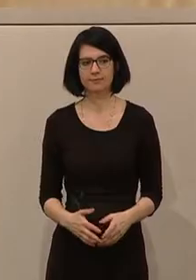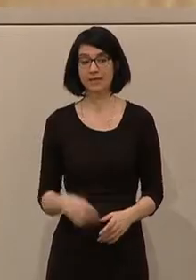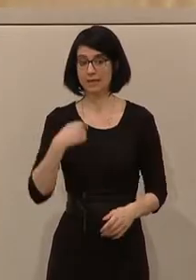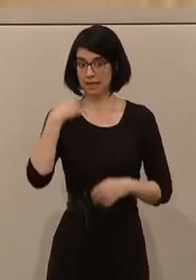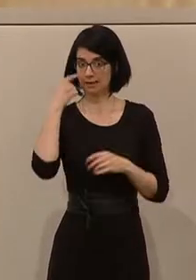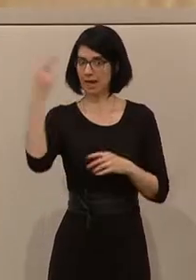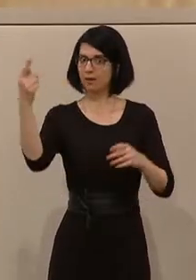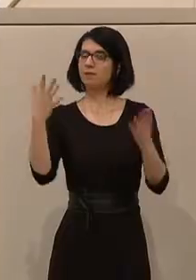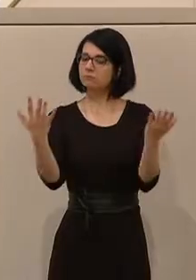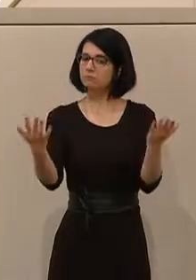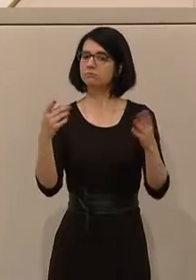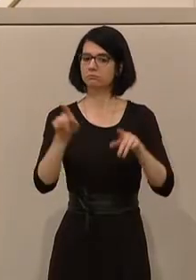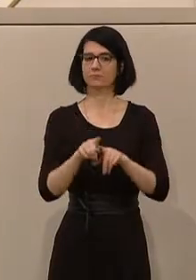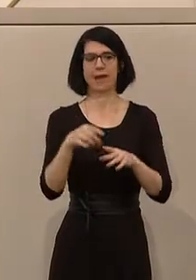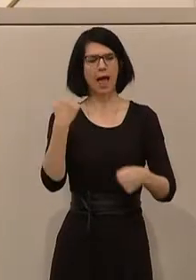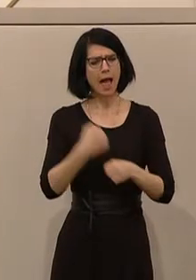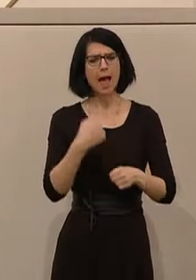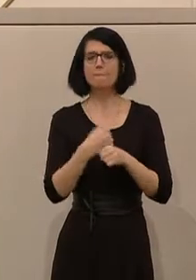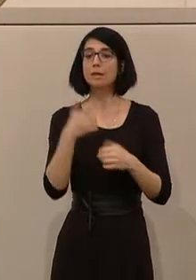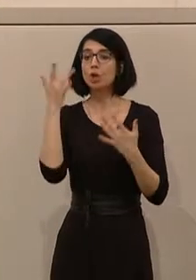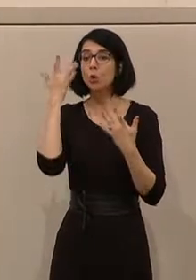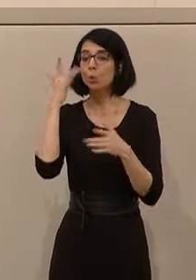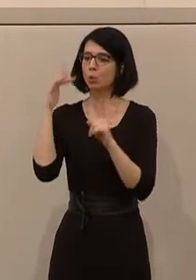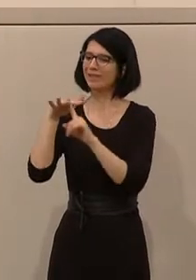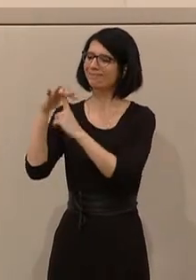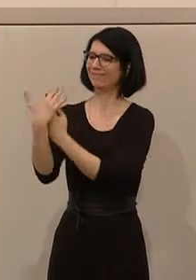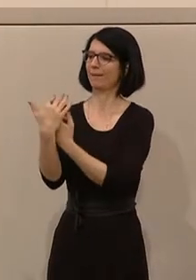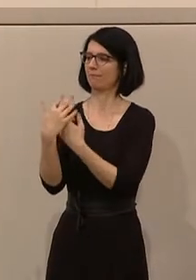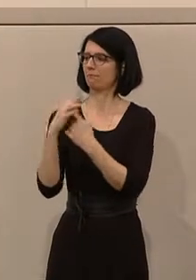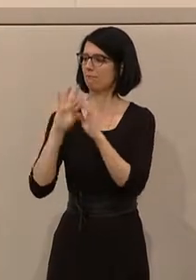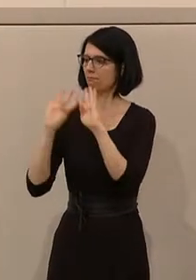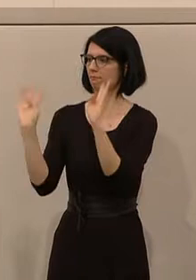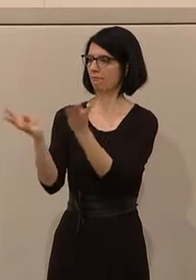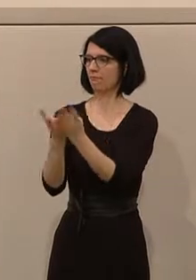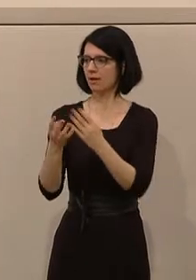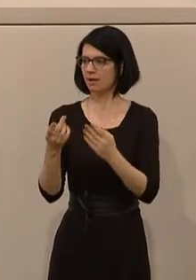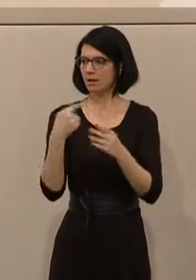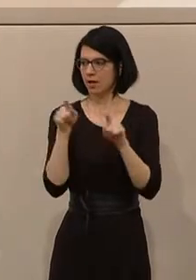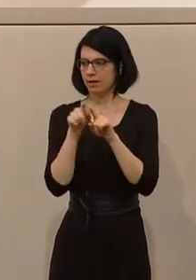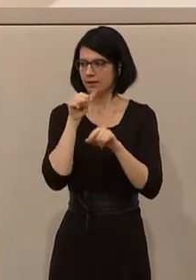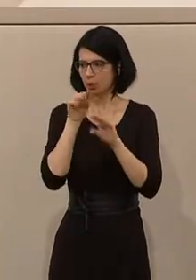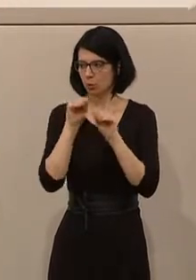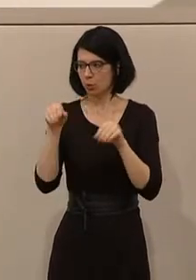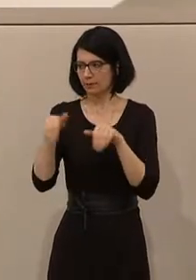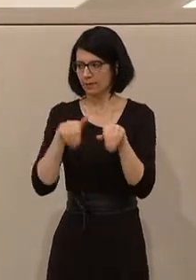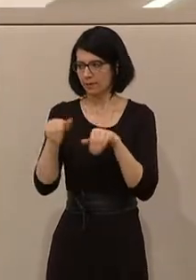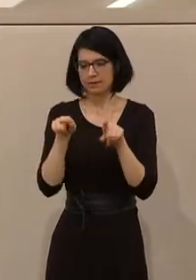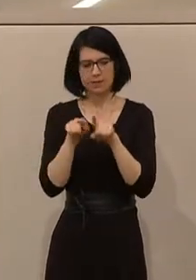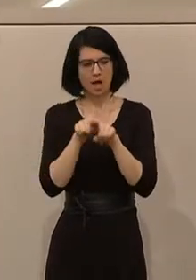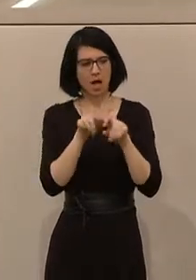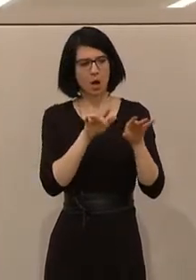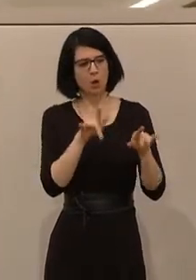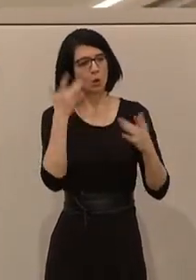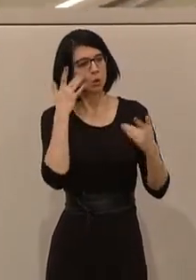Ich denke, dass auch die Arbeit des Kulturteams, und hier haben wir ja nicht nur den Minister, wir haben auch